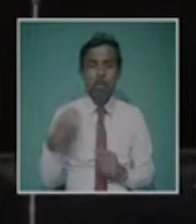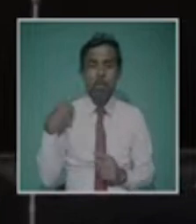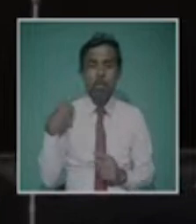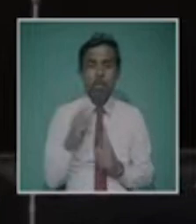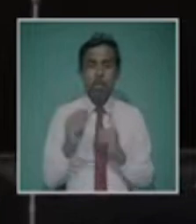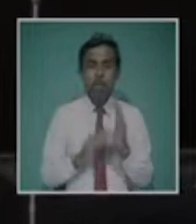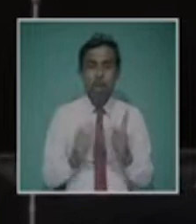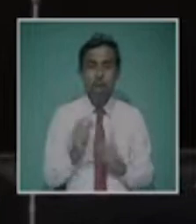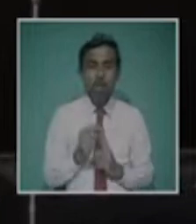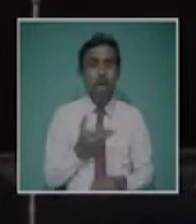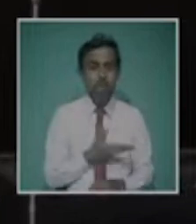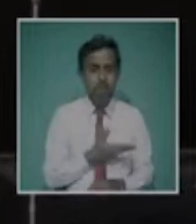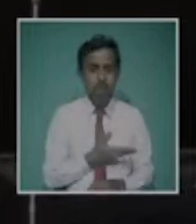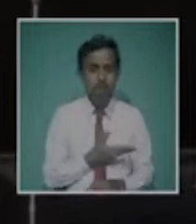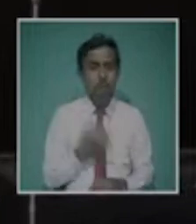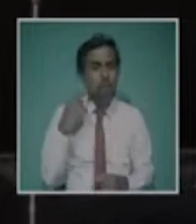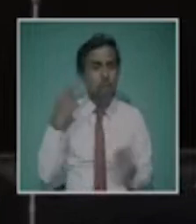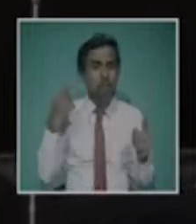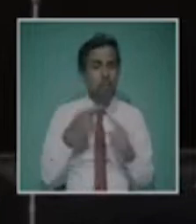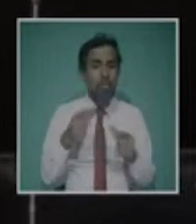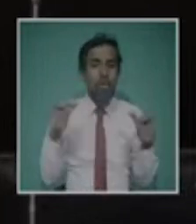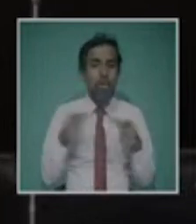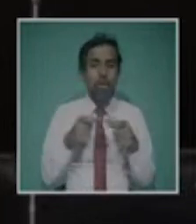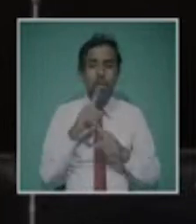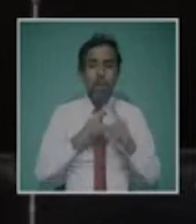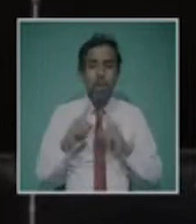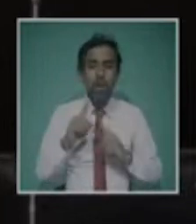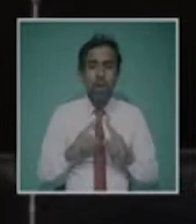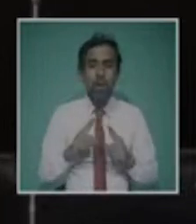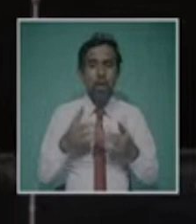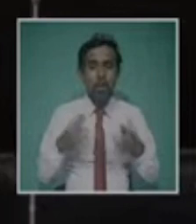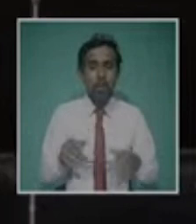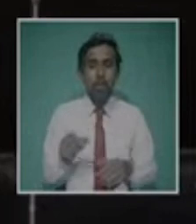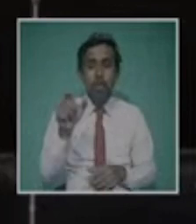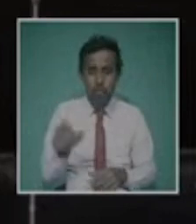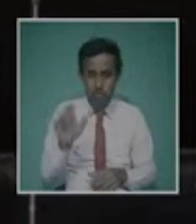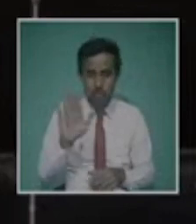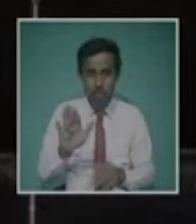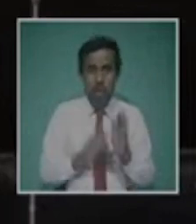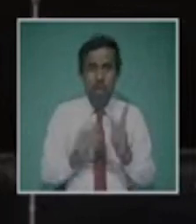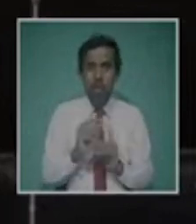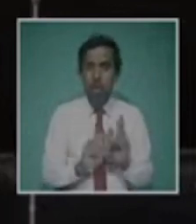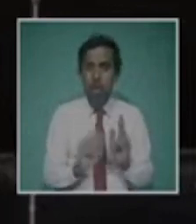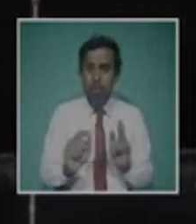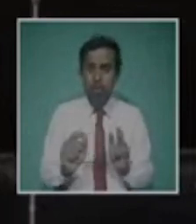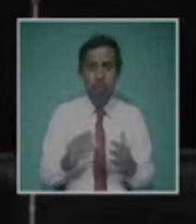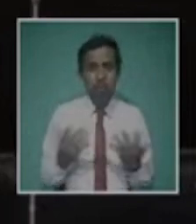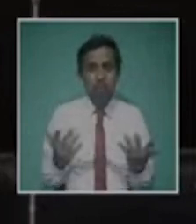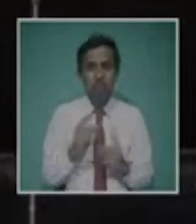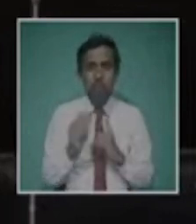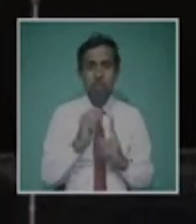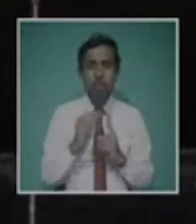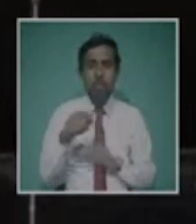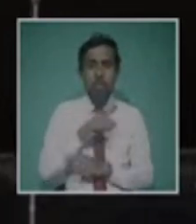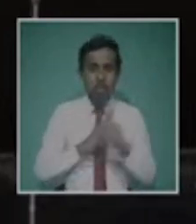இருக்கிறார்கள், அவர்களோடு ஒரு சந்திப்பை உங்களுடைய அமைச்சிலே அல்லது பாராளுமன்றத்திலே மிக விரைவாக நீங்கள் ஒரு சந்திப்பை ஏற்பாடு